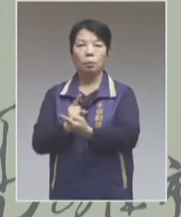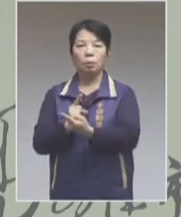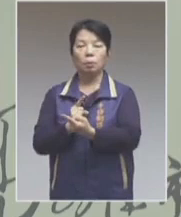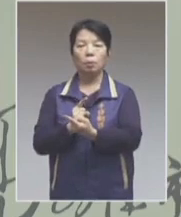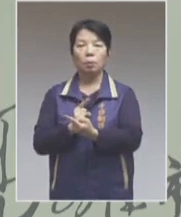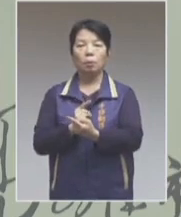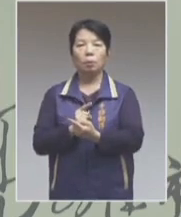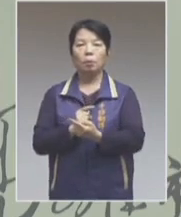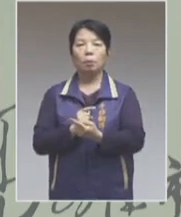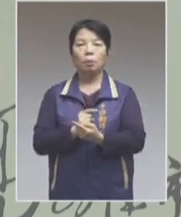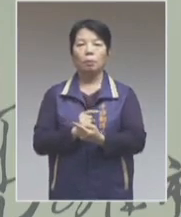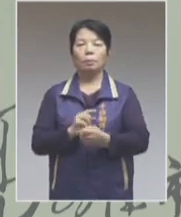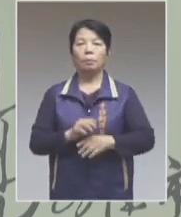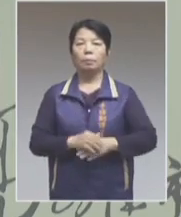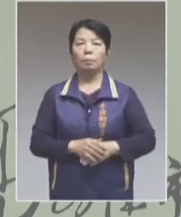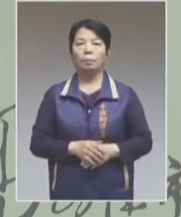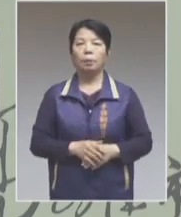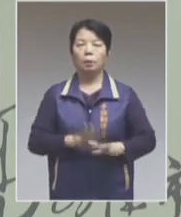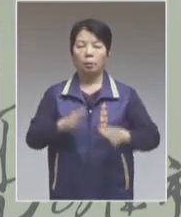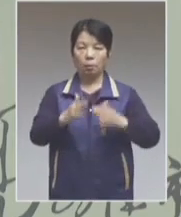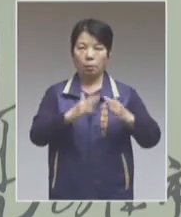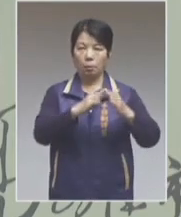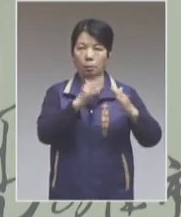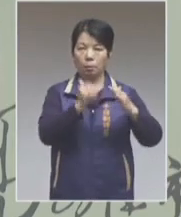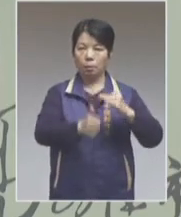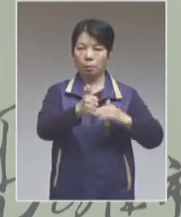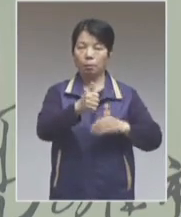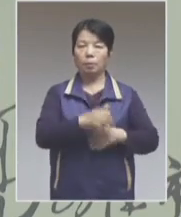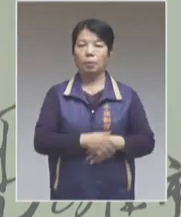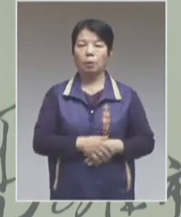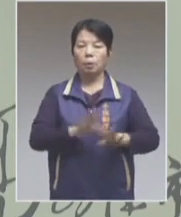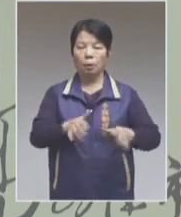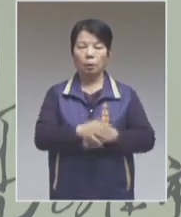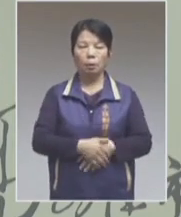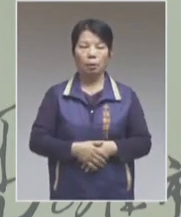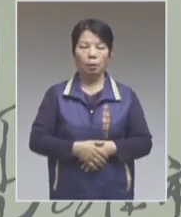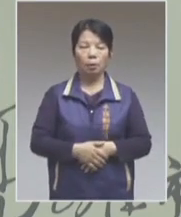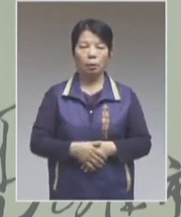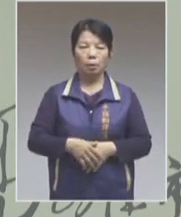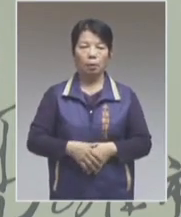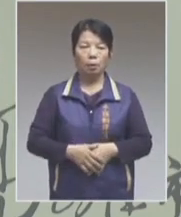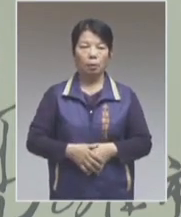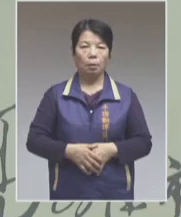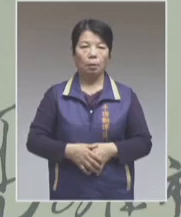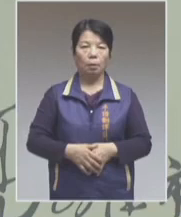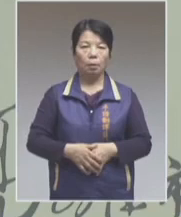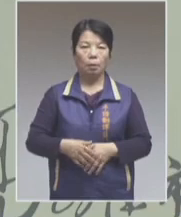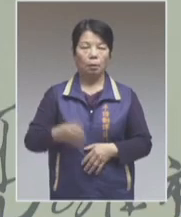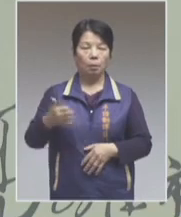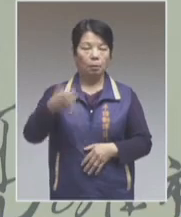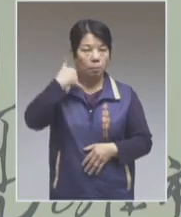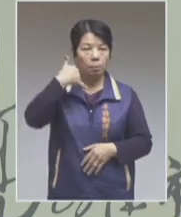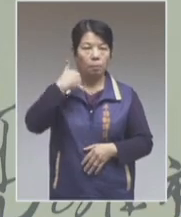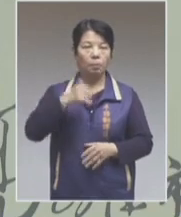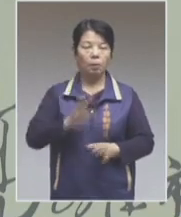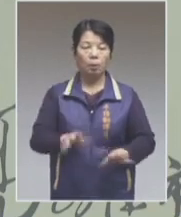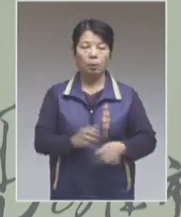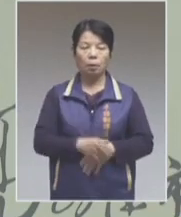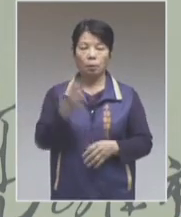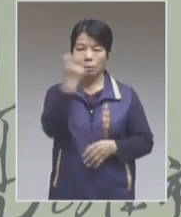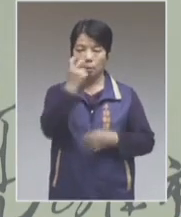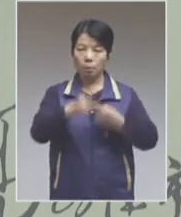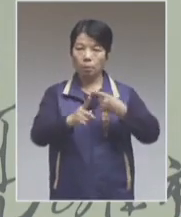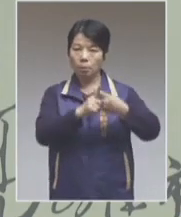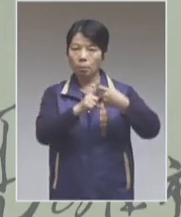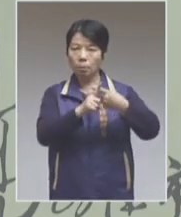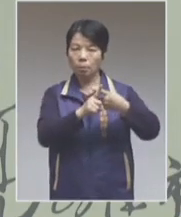校，好，那校长在一接到啊我们整个啊这个确诊的